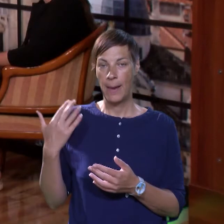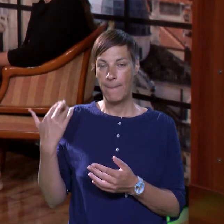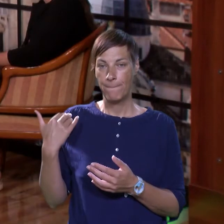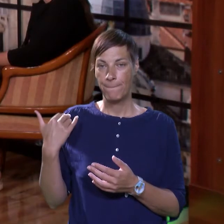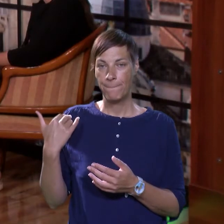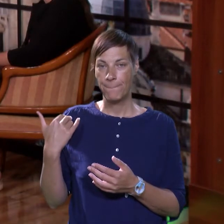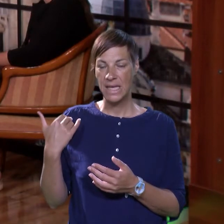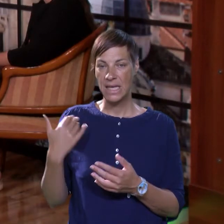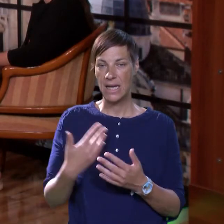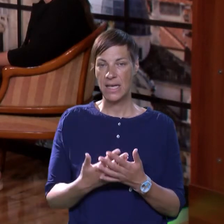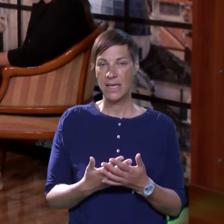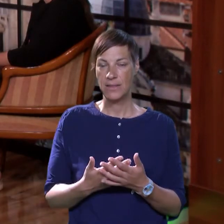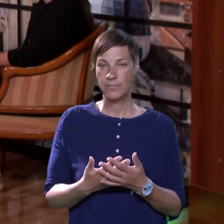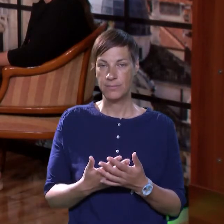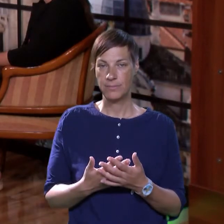je,